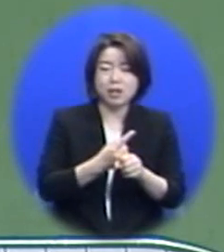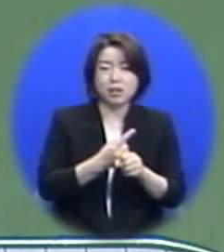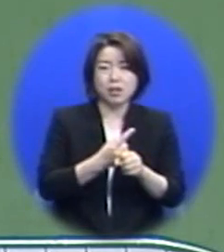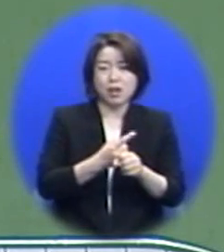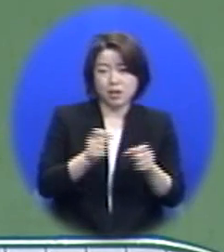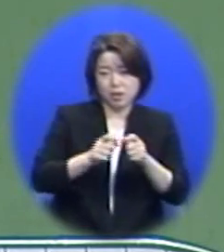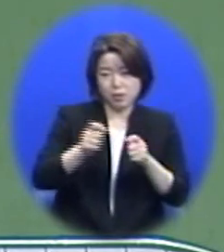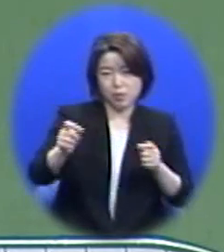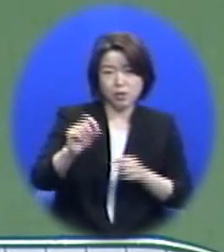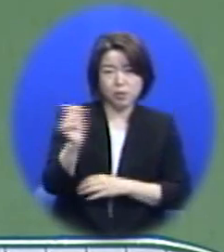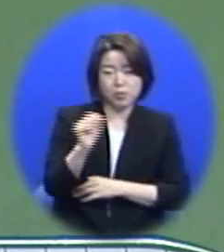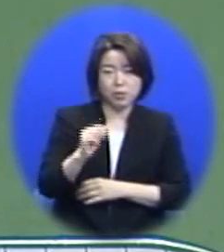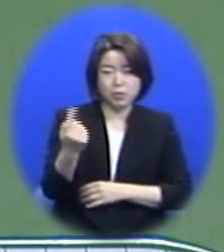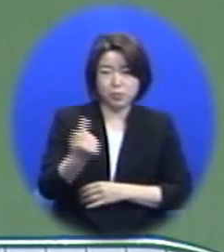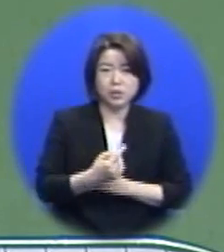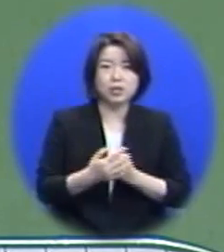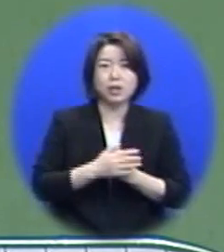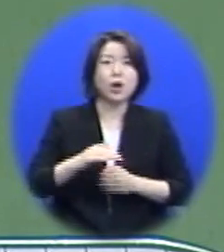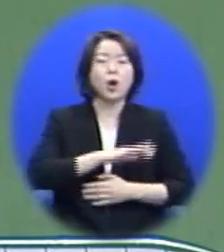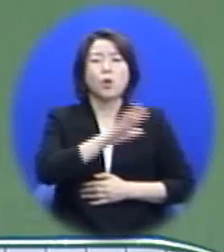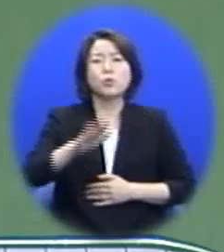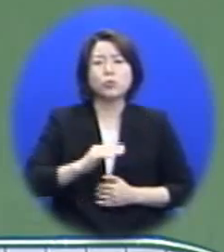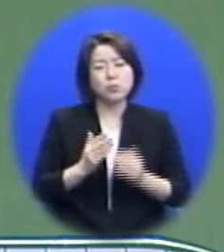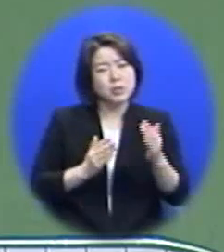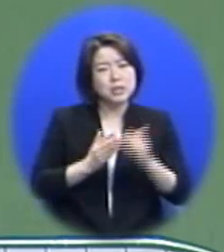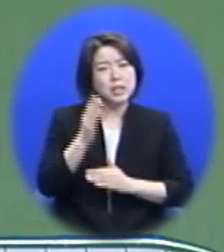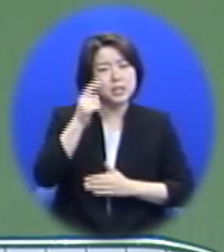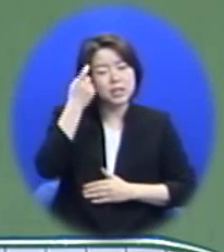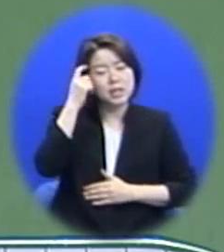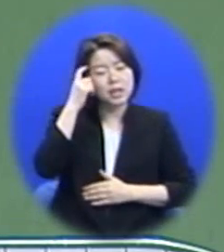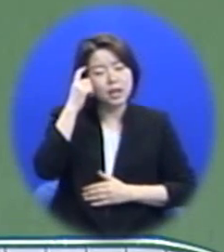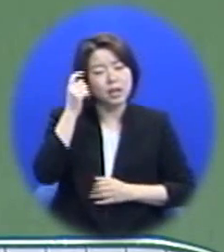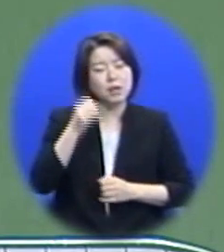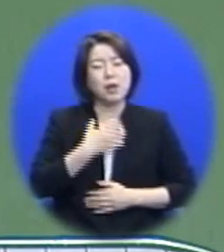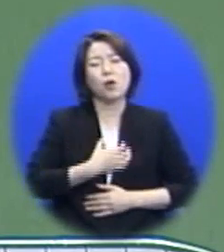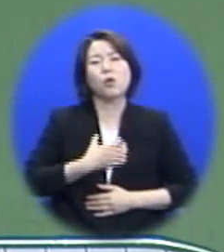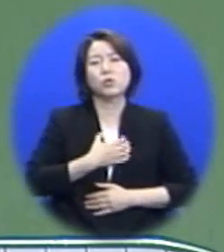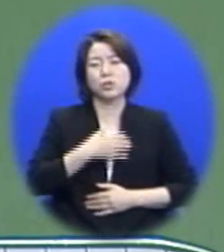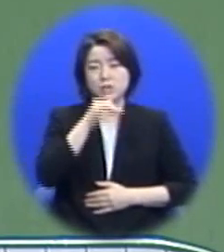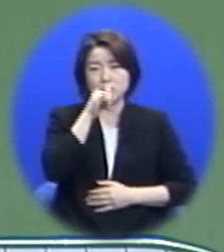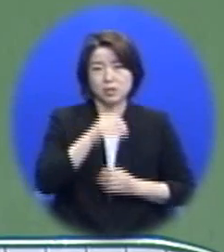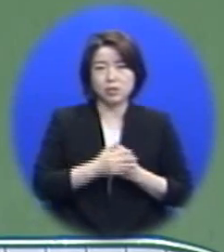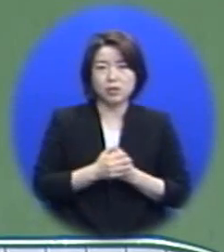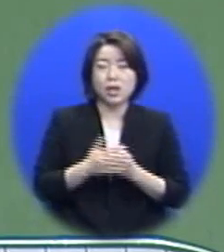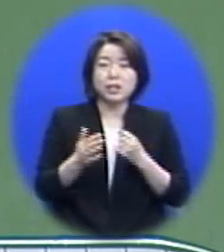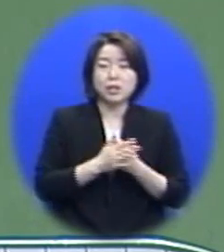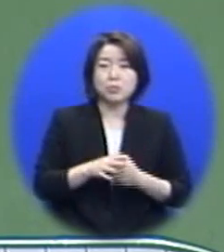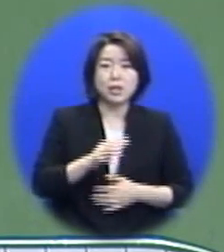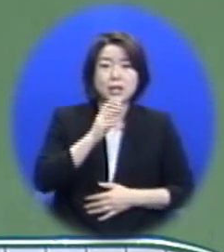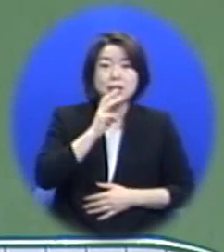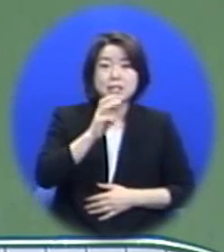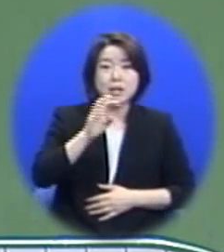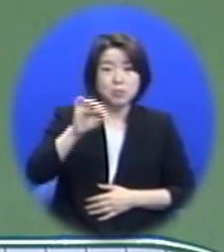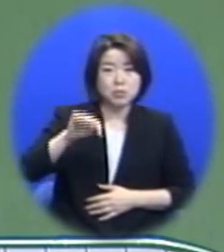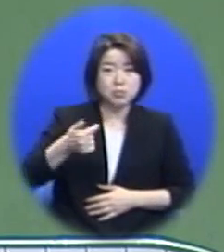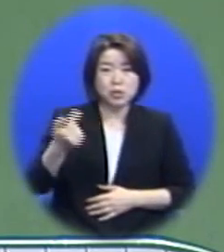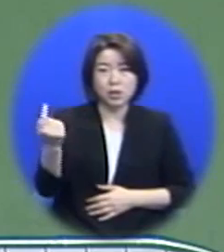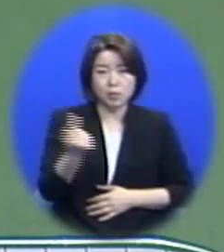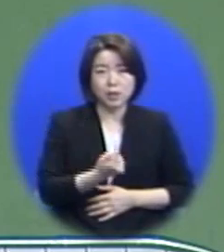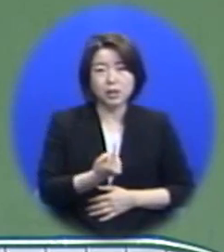주셨는데 사람들이 다 우리를 너무 지나치게 생각할까 봐 걱정이 됩니다 그러니 30분 만에